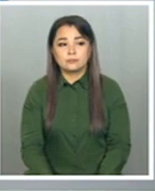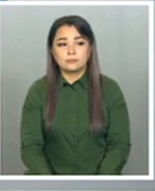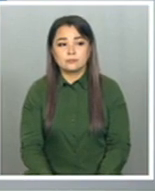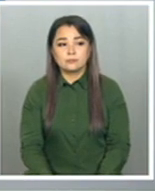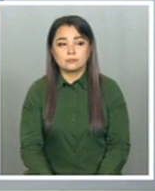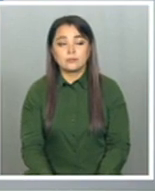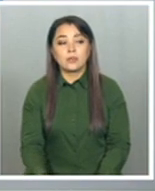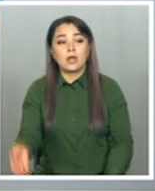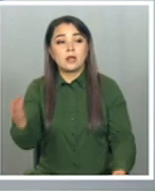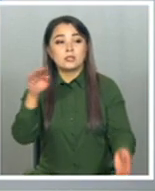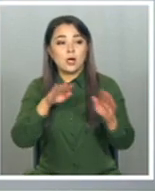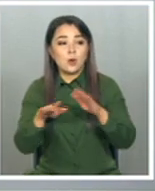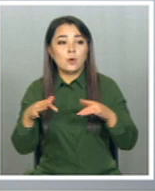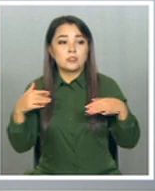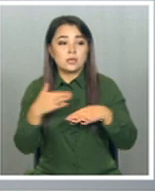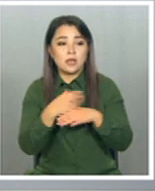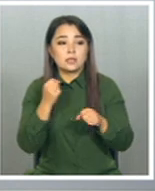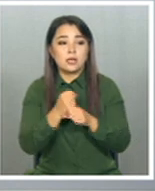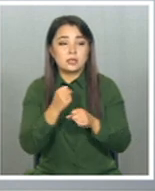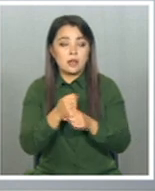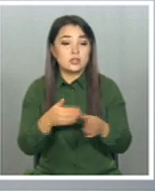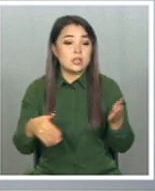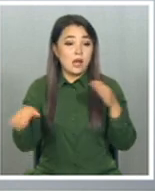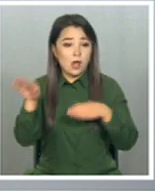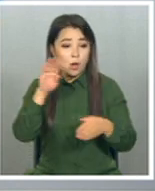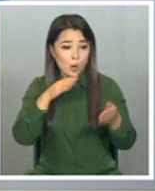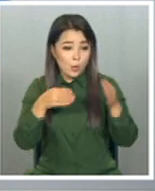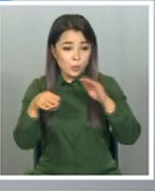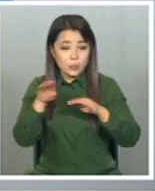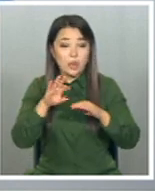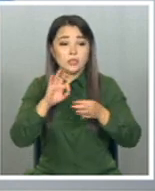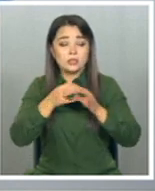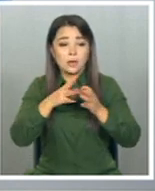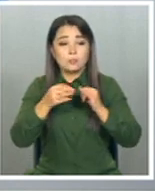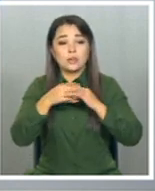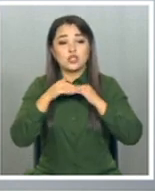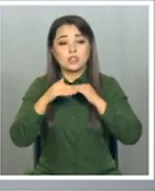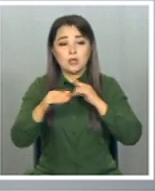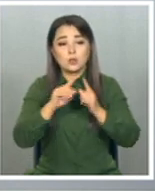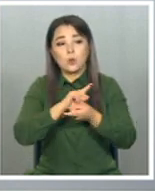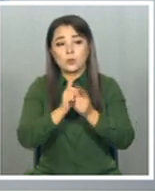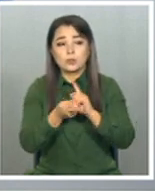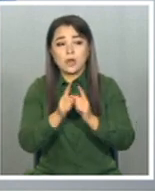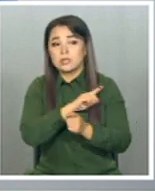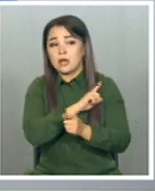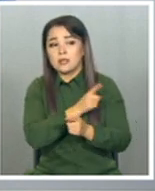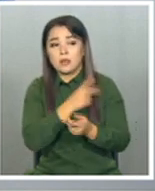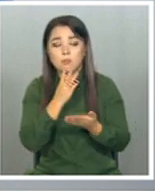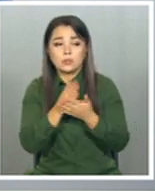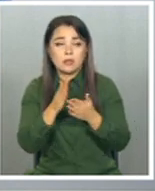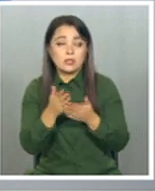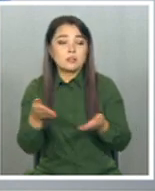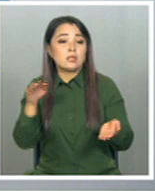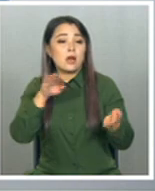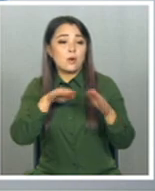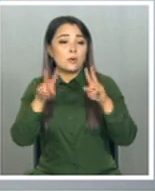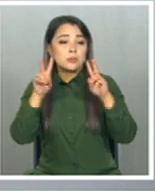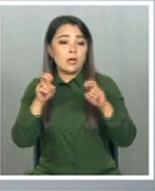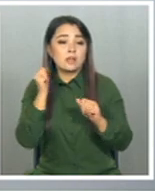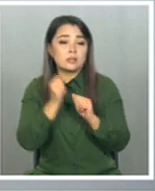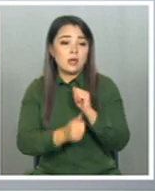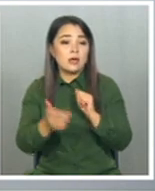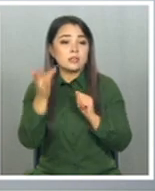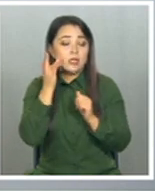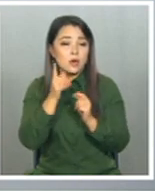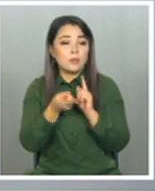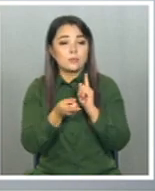Тау жасалу қозғалысы кезінде жер бедері қатты өзгереді. Тау түсілу жер бетінде жиі болатын